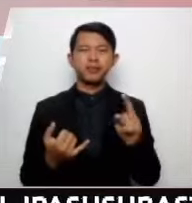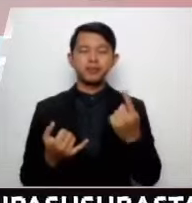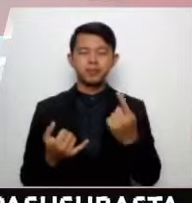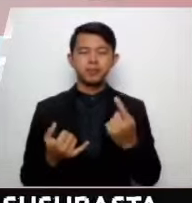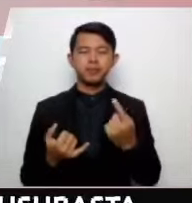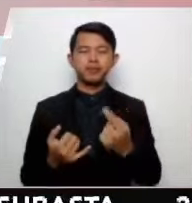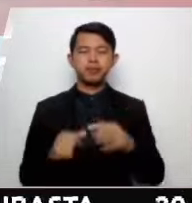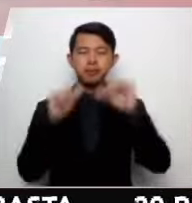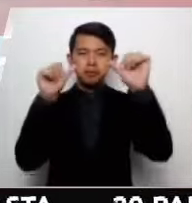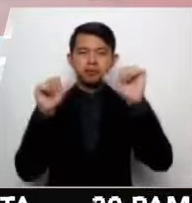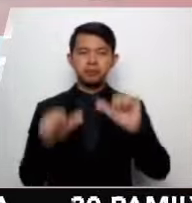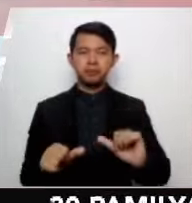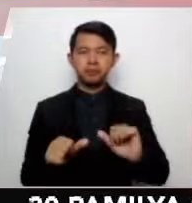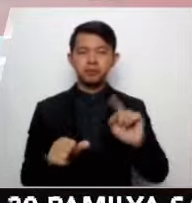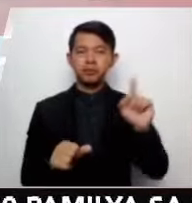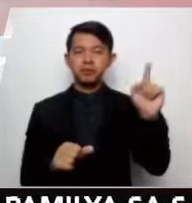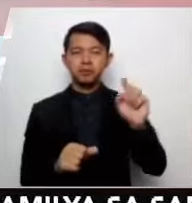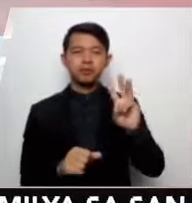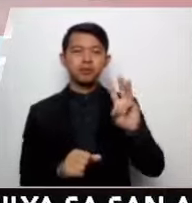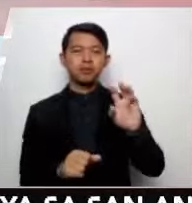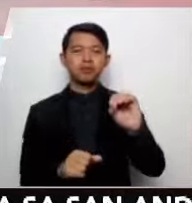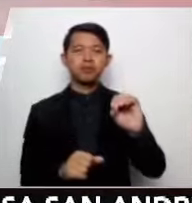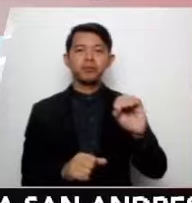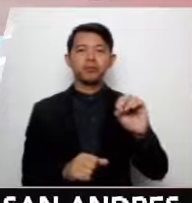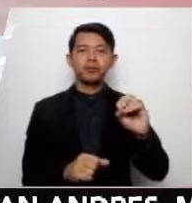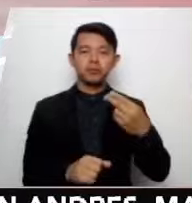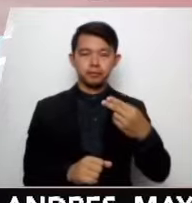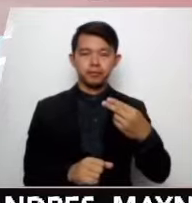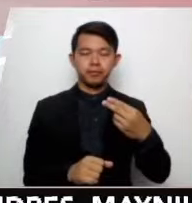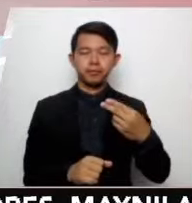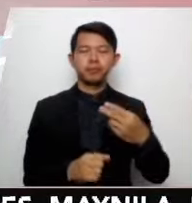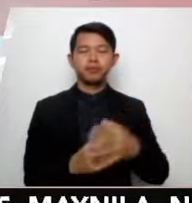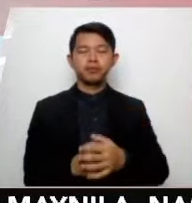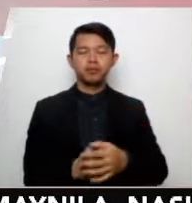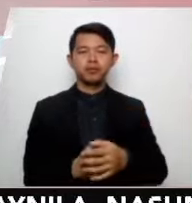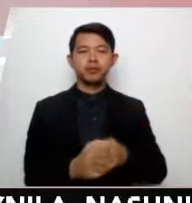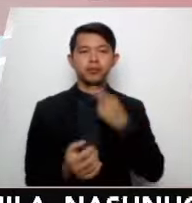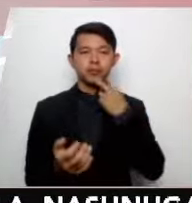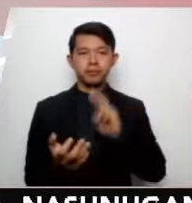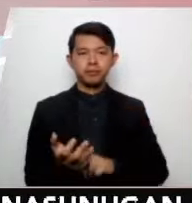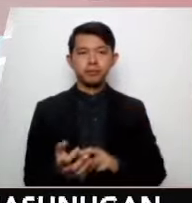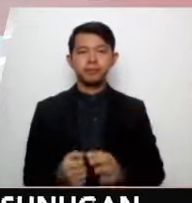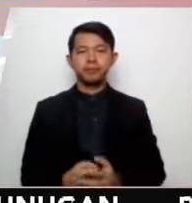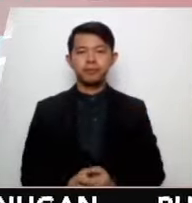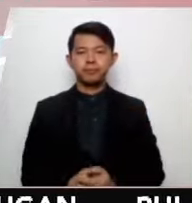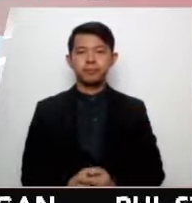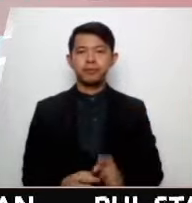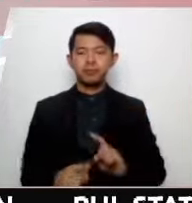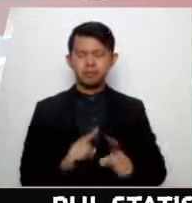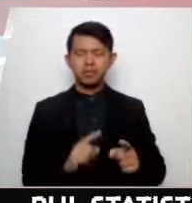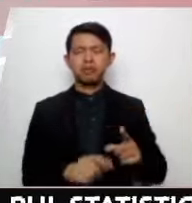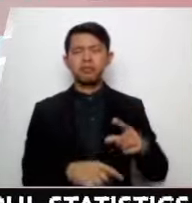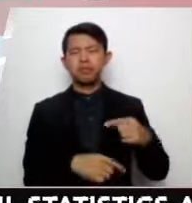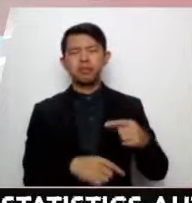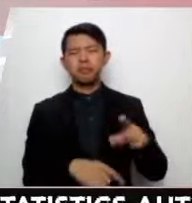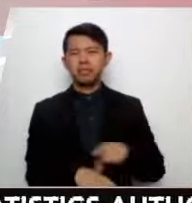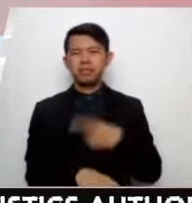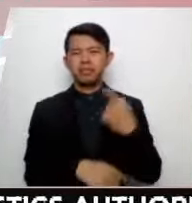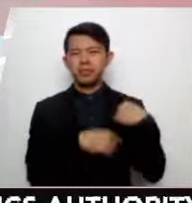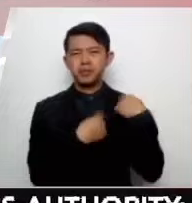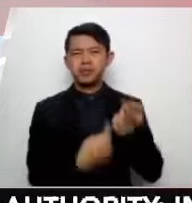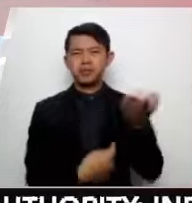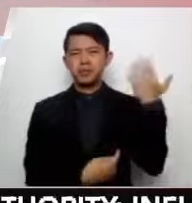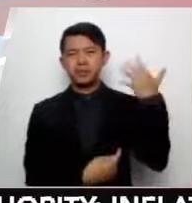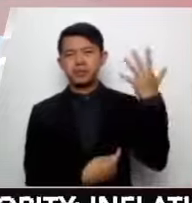Ah woh yung kanilang ah official na report din pero matagal na po ito na nport natin Okay